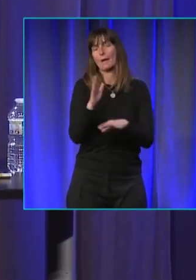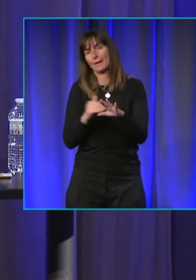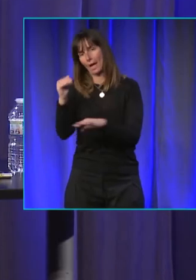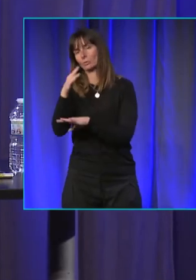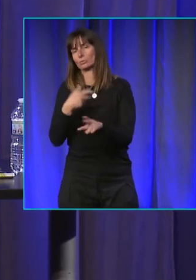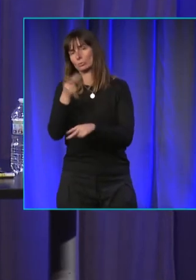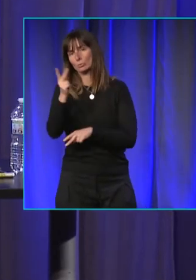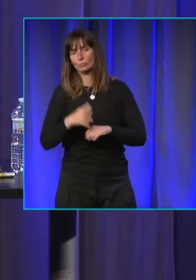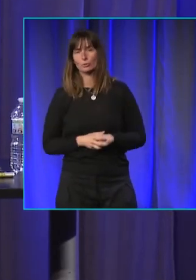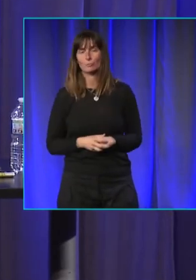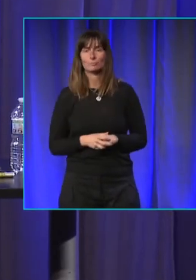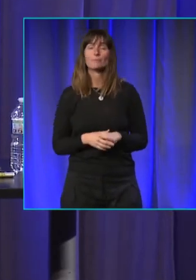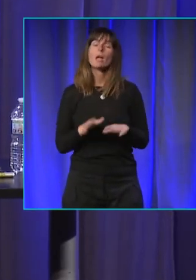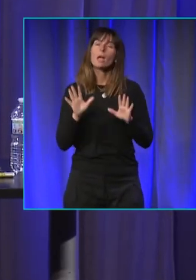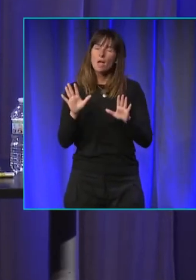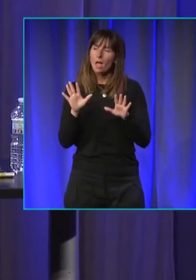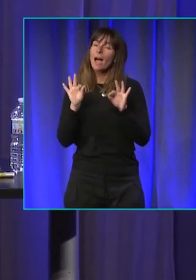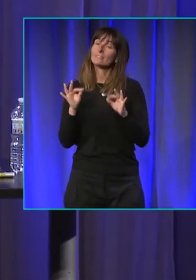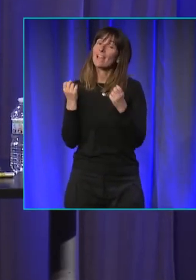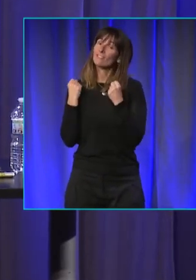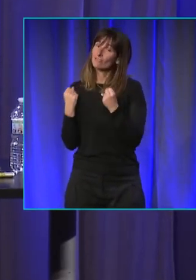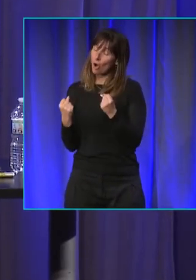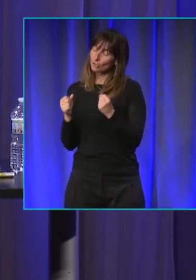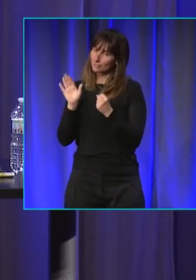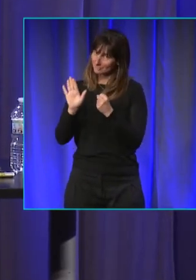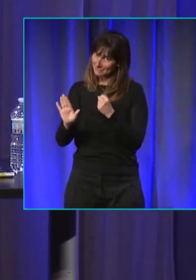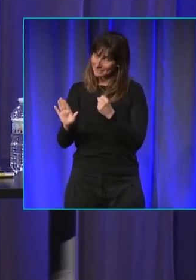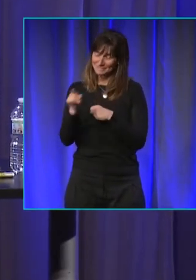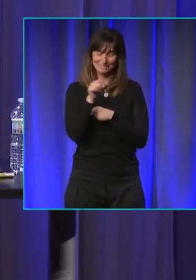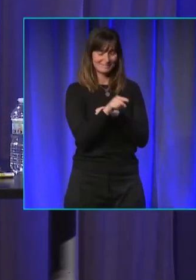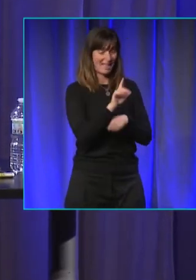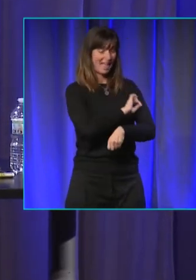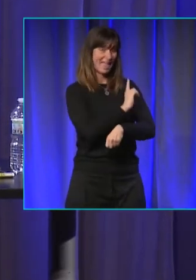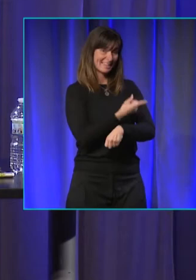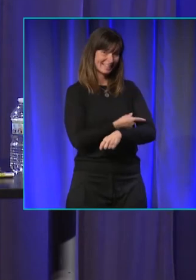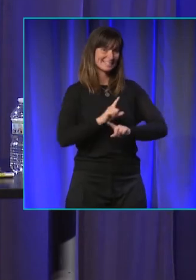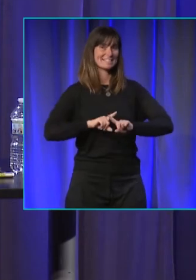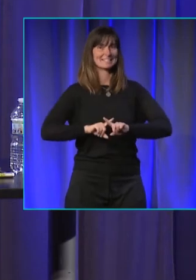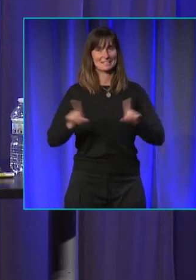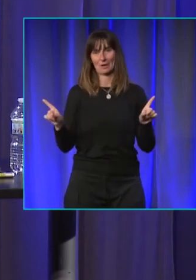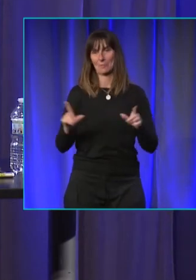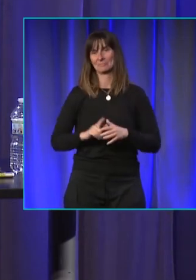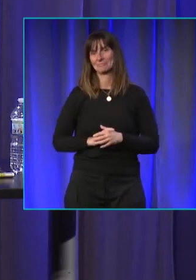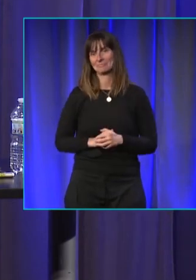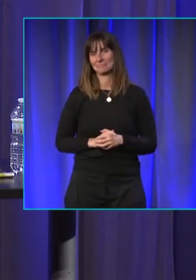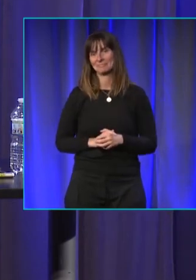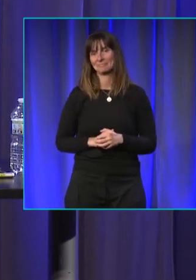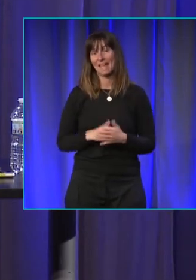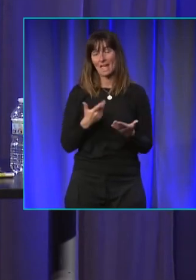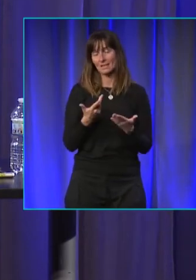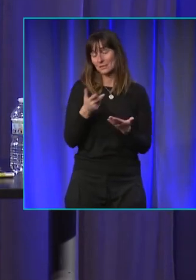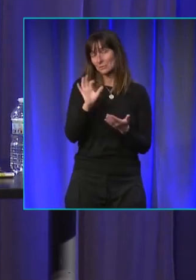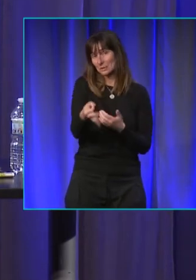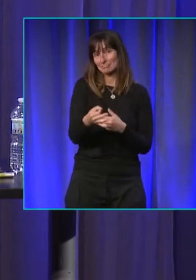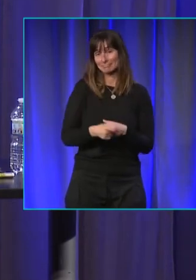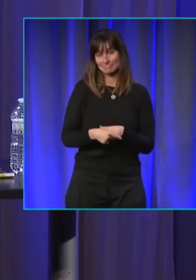adultes. Alors la force est une chose, oui, l'énergie, c'en est une autre aussi. C'est deux choses, oui, qui peuvent être, qui sont différentes.